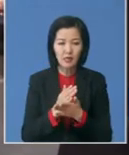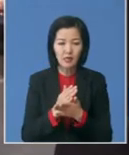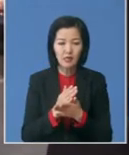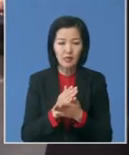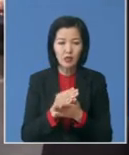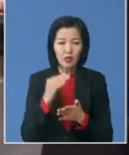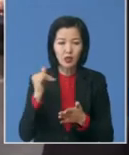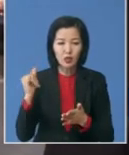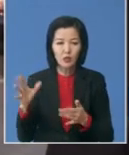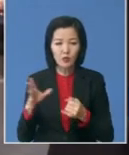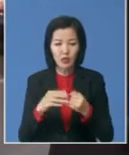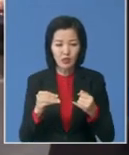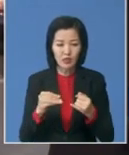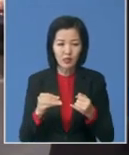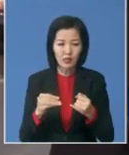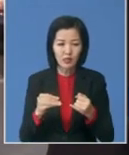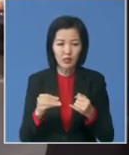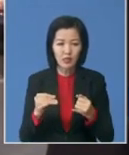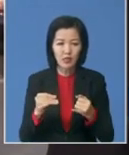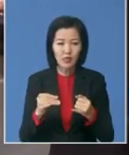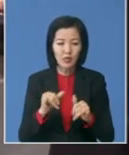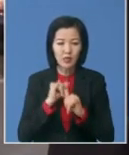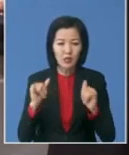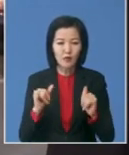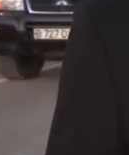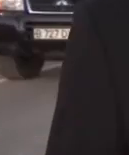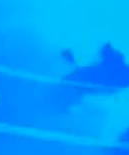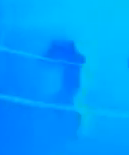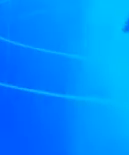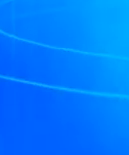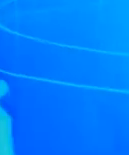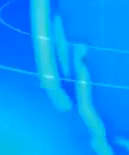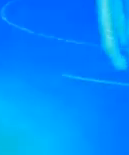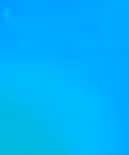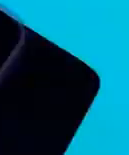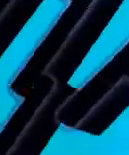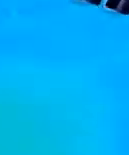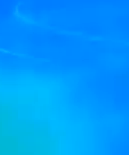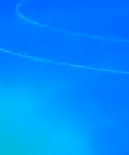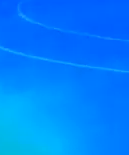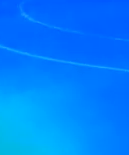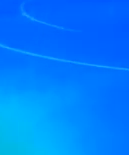қана Текелі емес, ол сіз жер жаннаты Жетісудың де дамуына өз үлесін қосады.